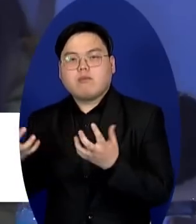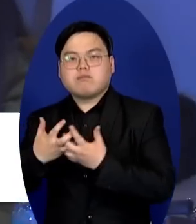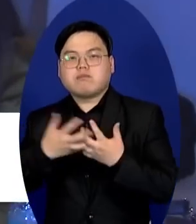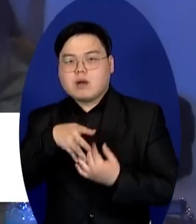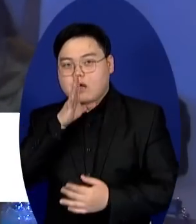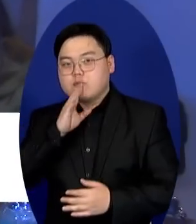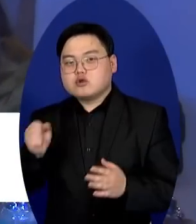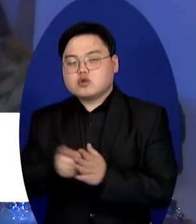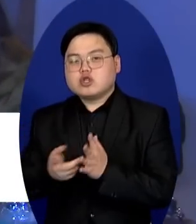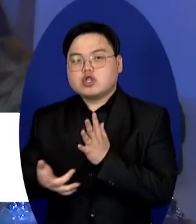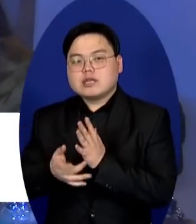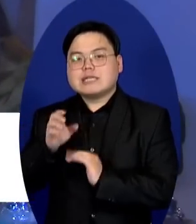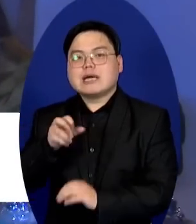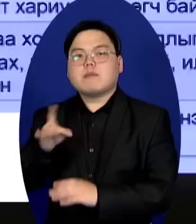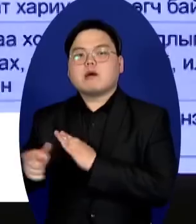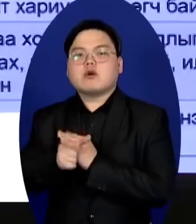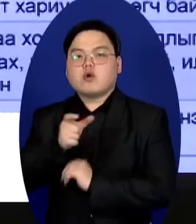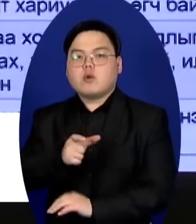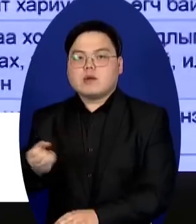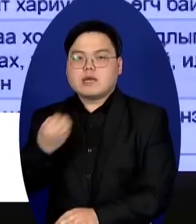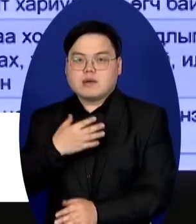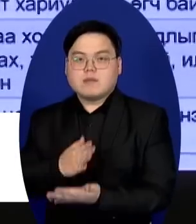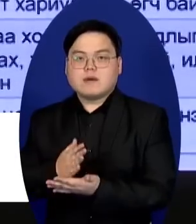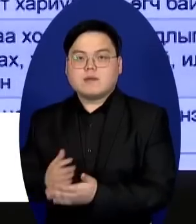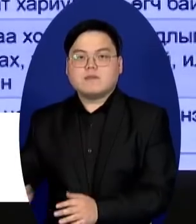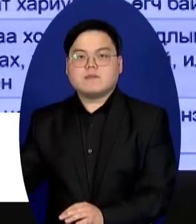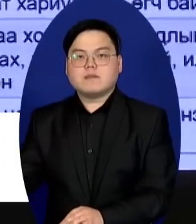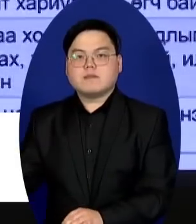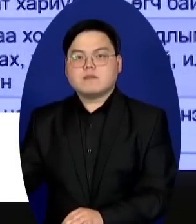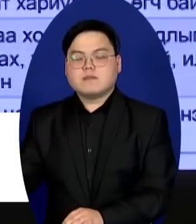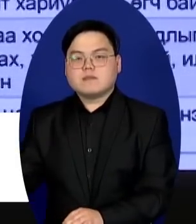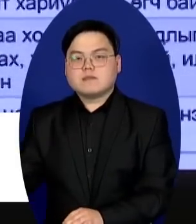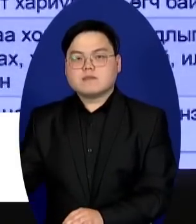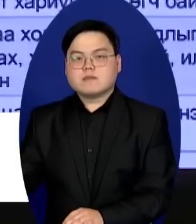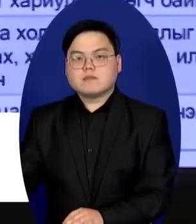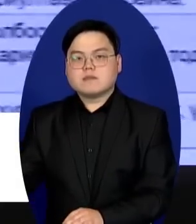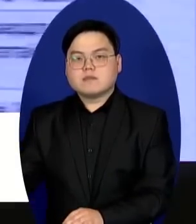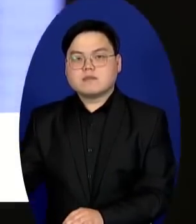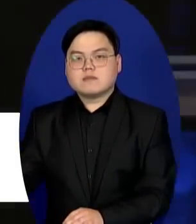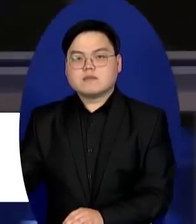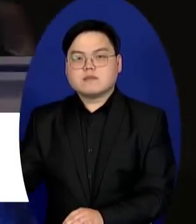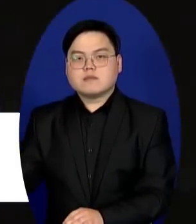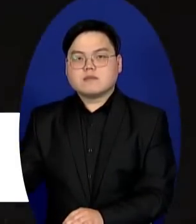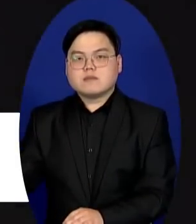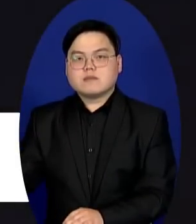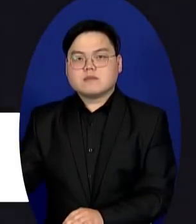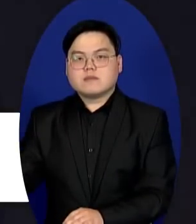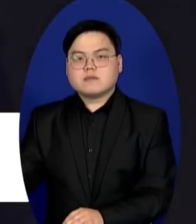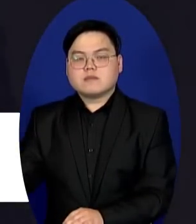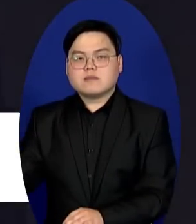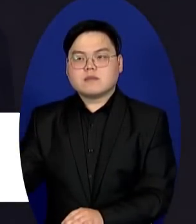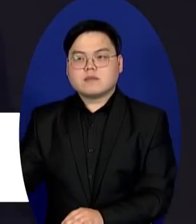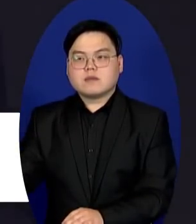гэж технологийн салбарынхан үзэж байна. Төрийн байгууллагууд маш их мэдээлэлтэй, өөр өөрсдийн олон жилийн. Тэгээ энийгээ